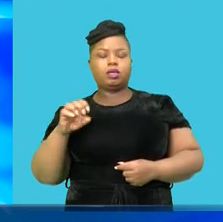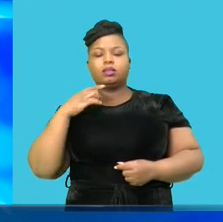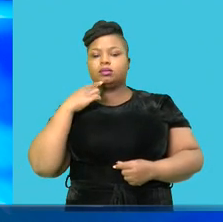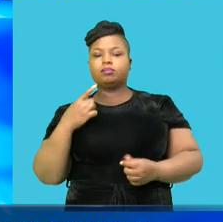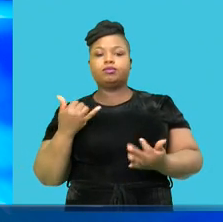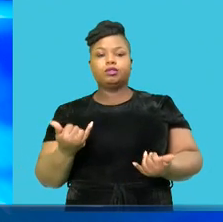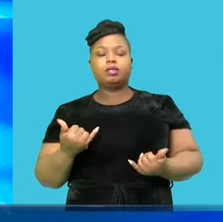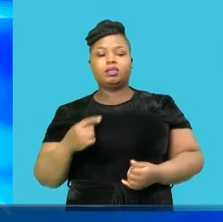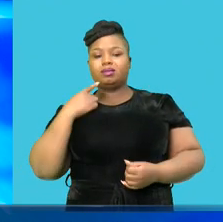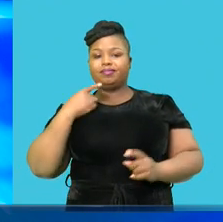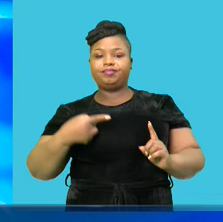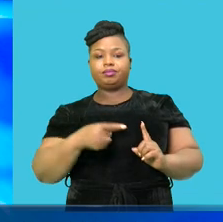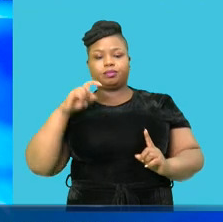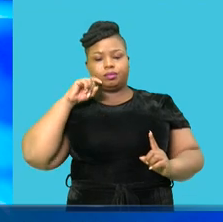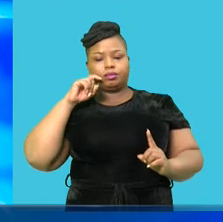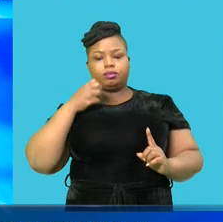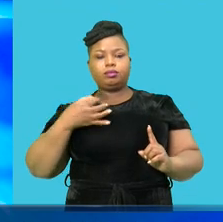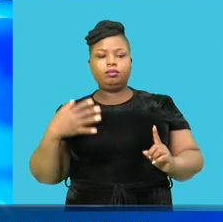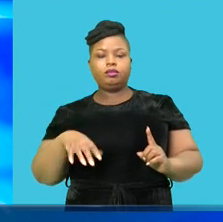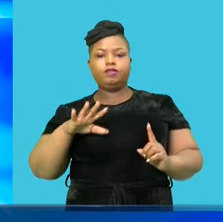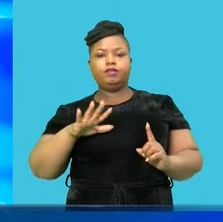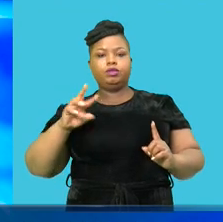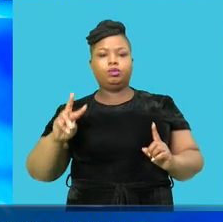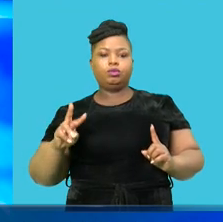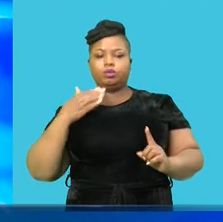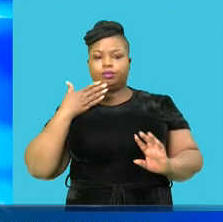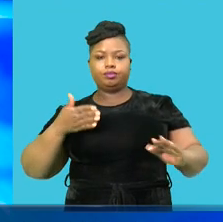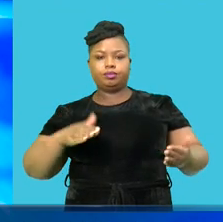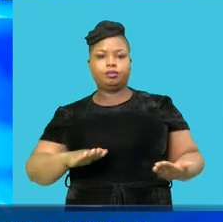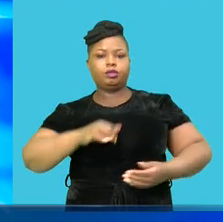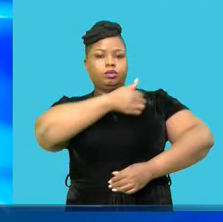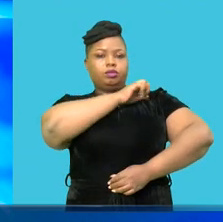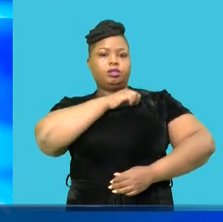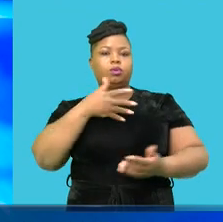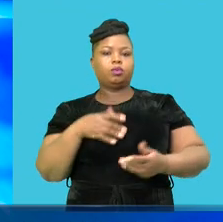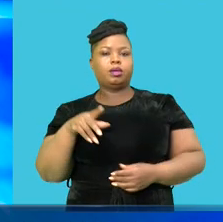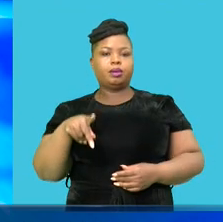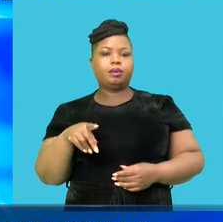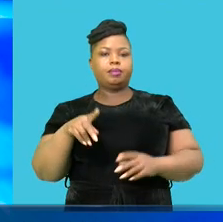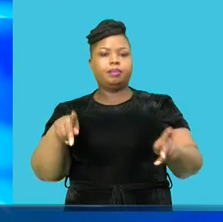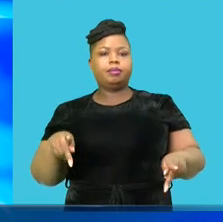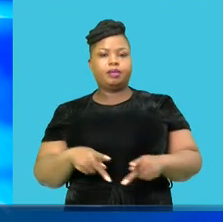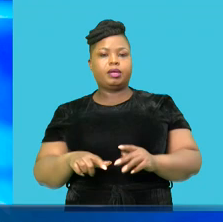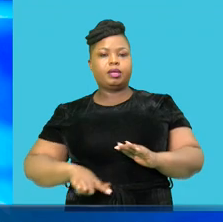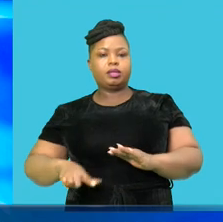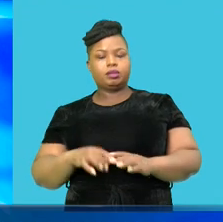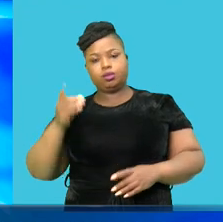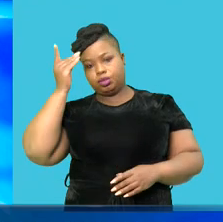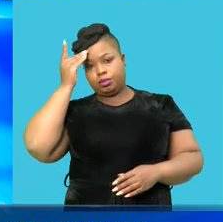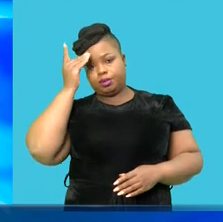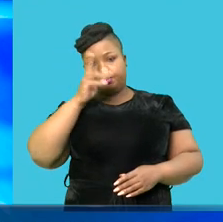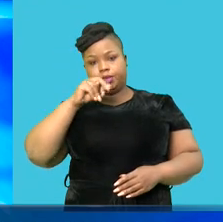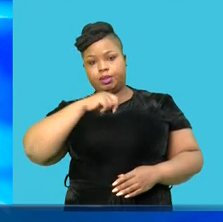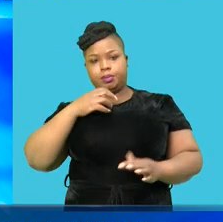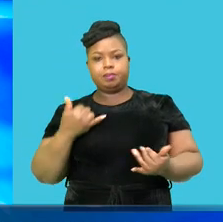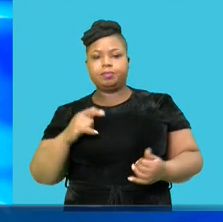ediza ukuba lwasekhino neminyaka engamashumi amahlanu anesibini ubudala ubhubhele kwisibhedlele saseParklands eThekwini kwiphondo laKwaZulu-Natal